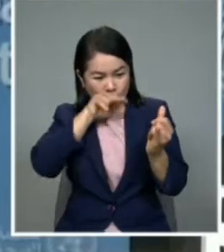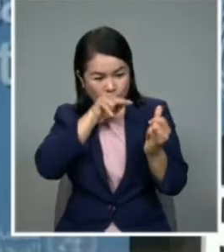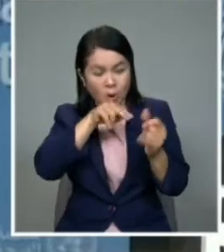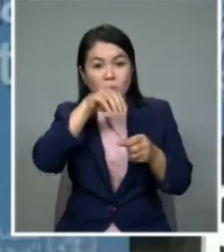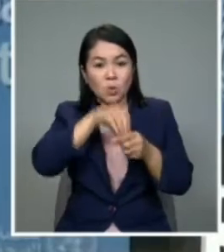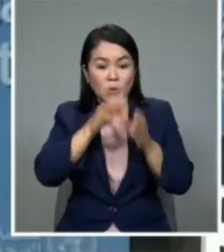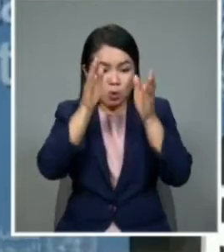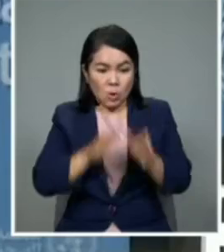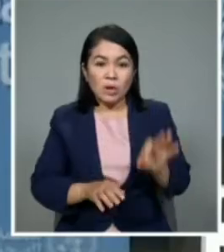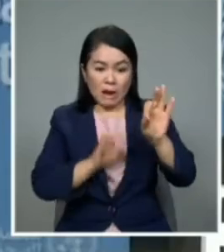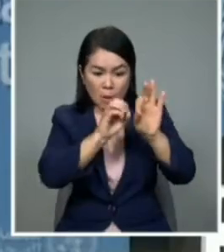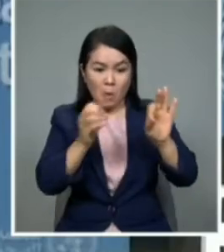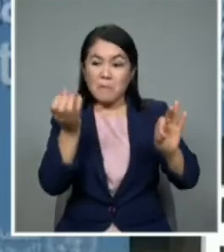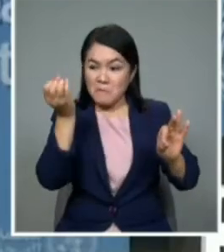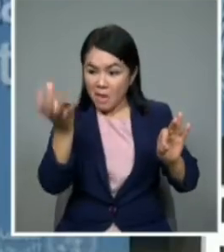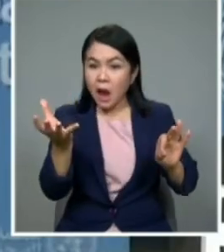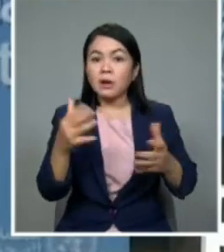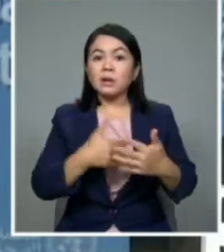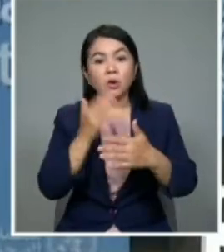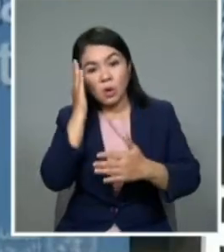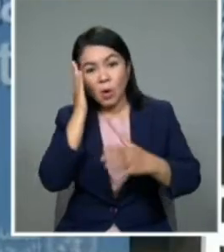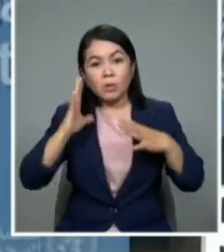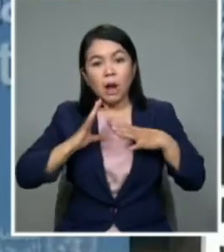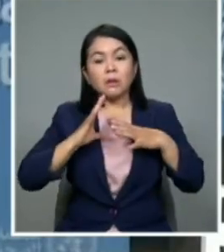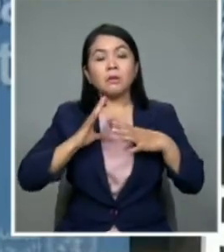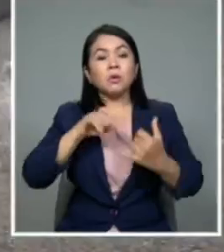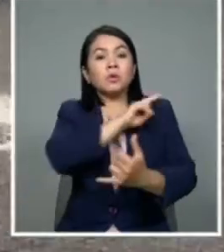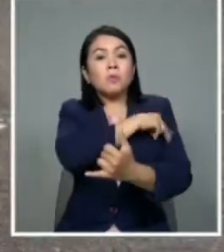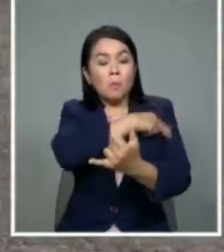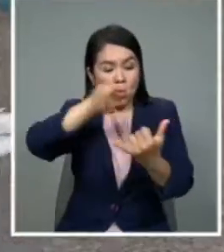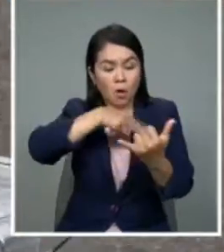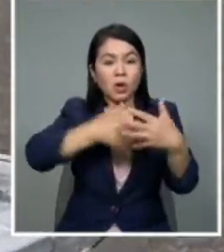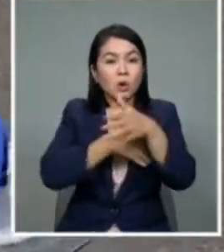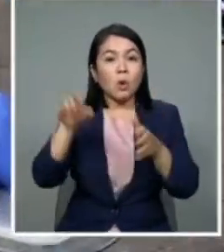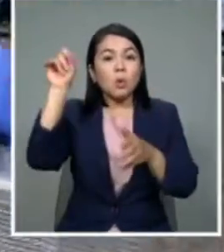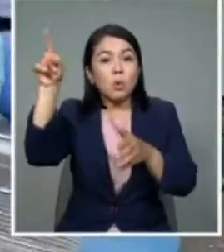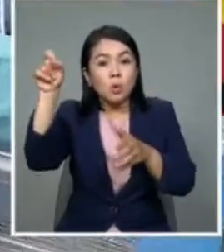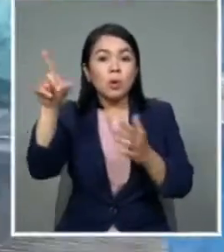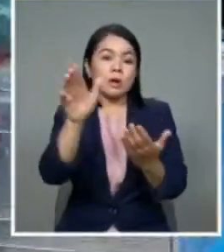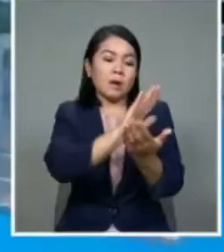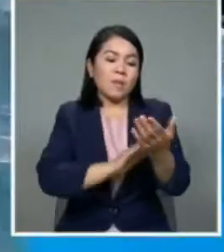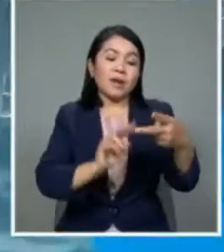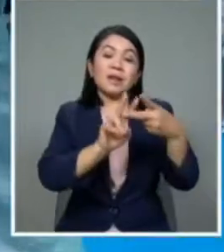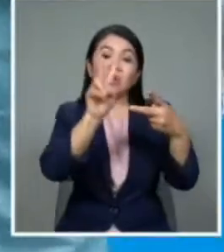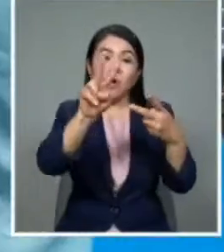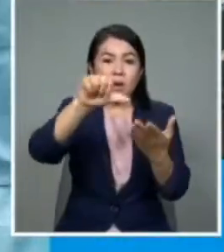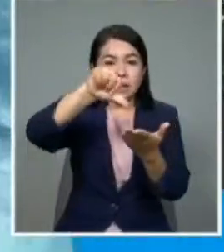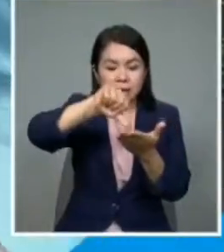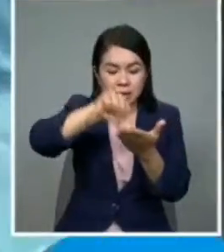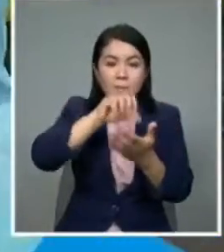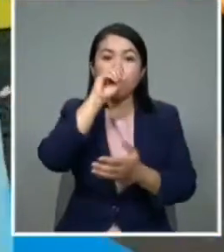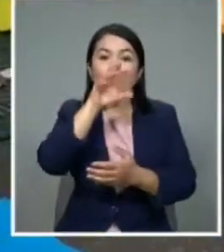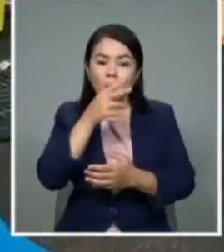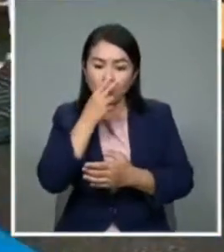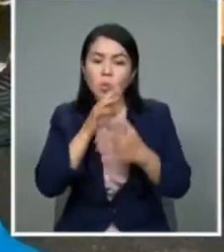คือ900คนเป็นตัวเลขที่เยอะมากที่อยู่ในห้องฉุกเฉินนะครับส่วนอิหร่านเนี่ยนายแพทย์ไรอันก็เตือนว่าสถานการณ์รุนแรงมากจริงๆและองค์การอน